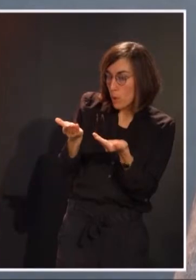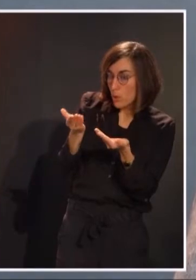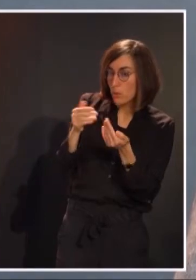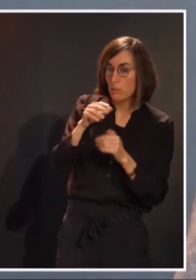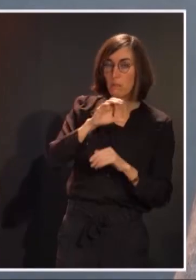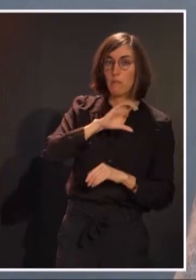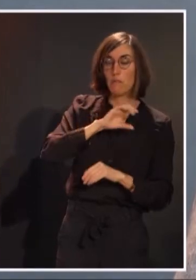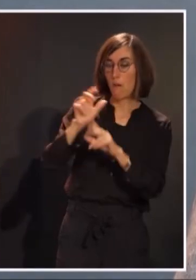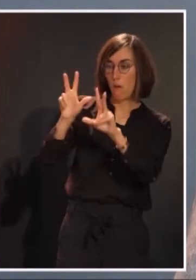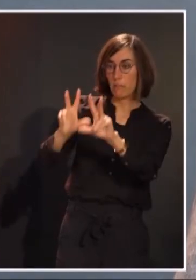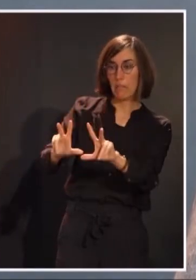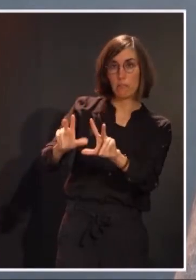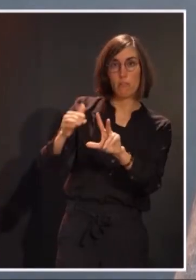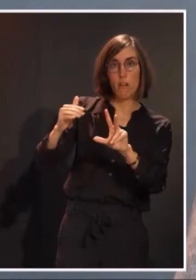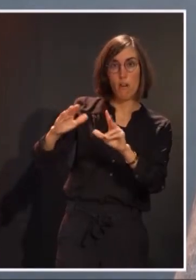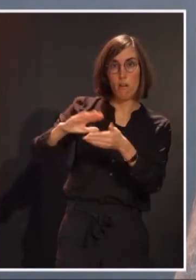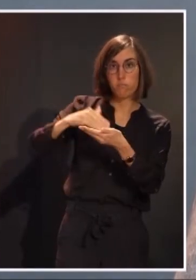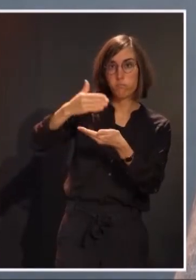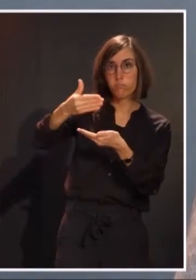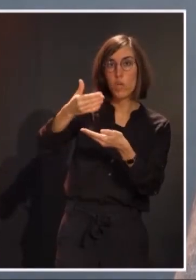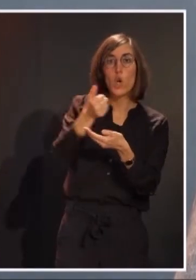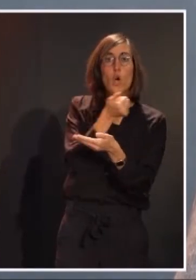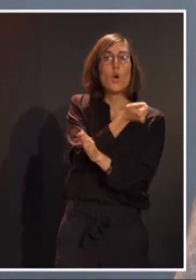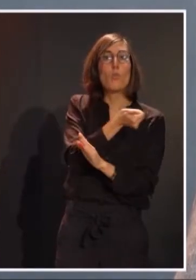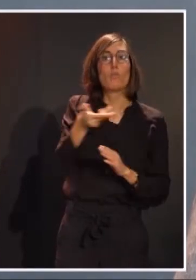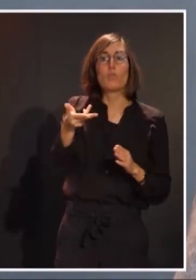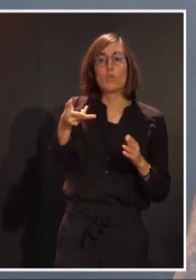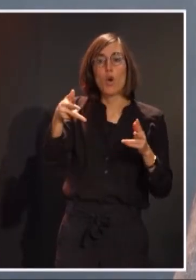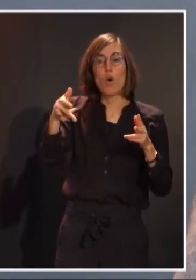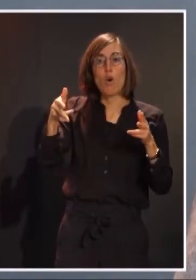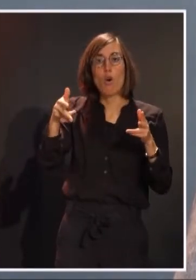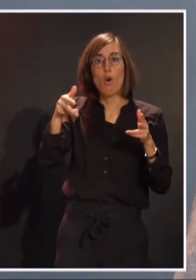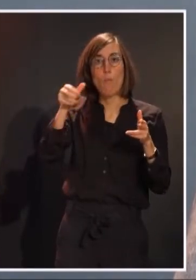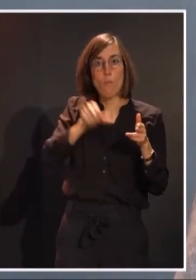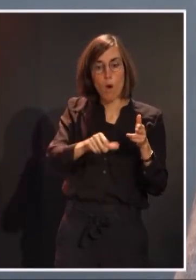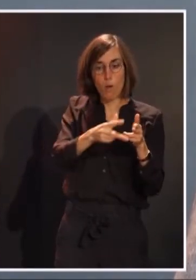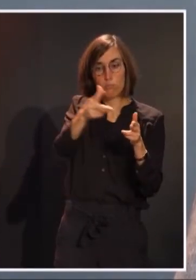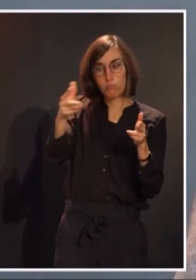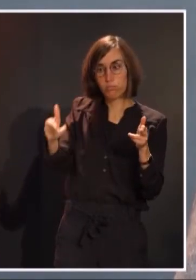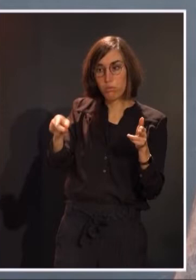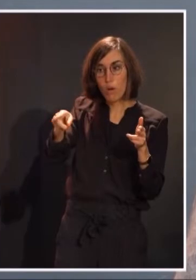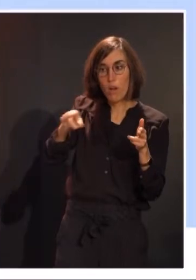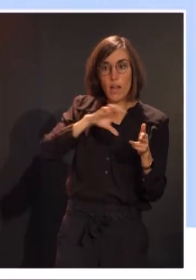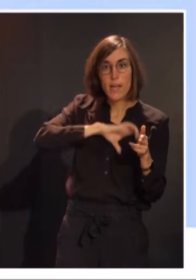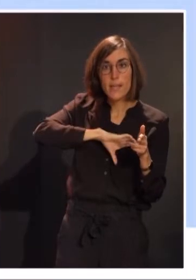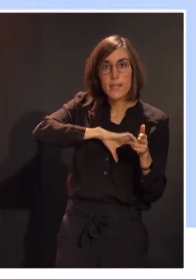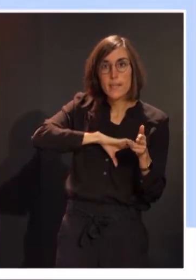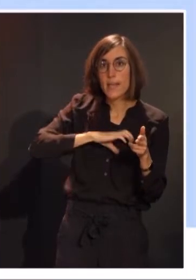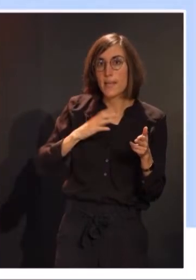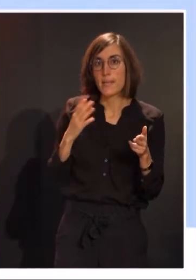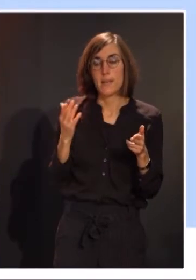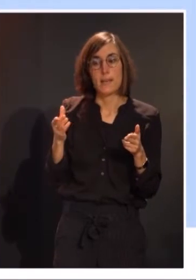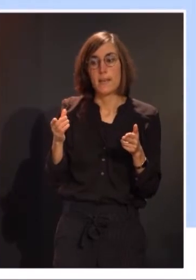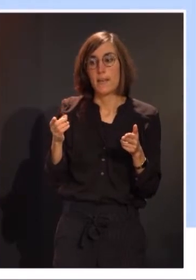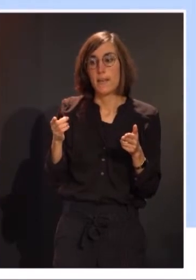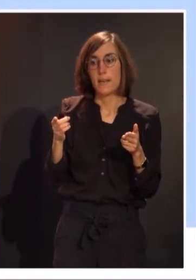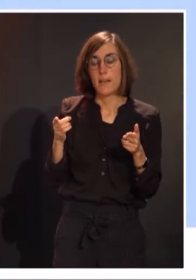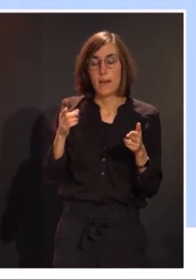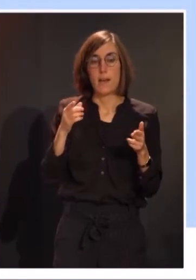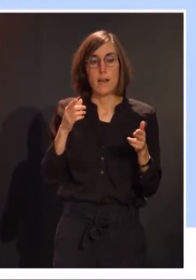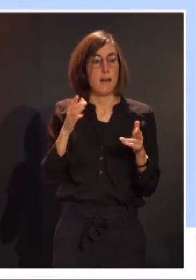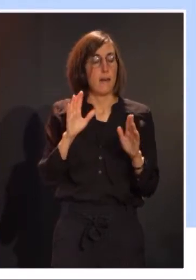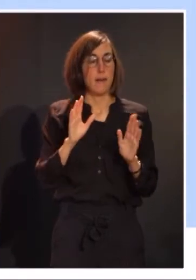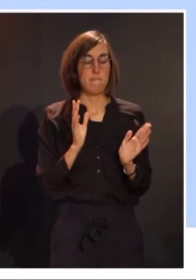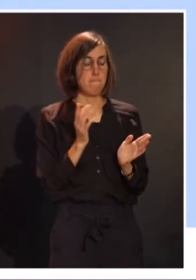l'essai l'ordinateur pendant plusieurs mois, et le fait d'avoir essayé ça, elle a rapidement pu exprimer